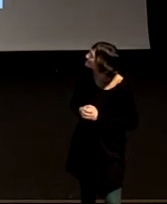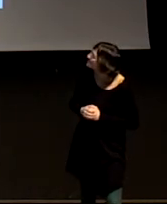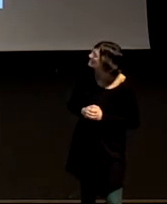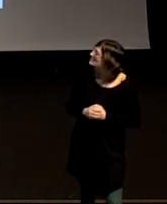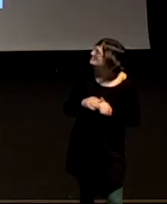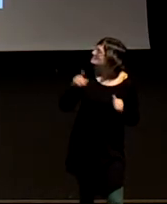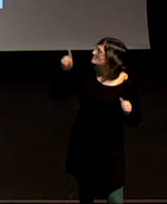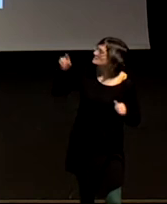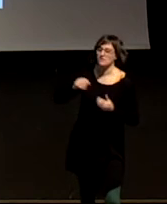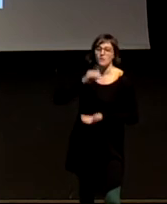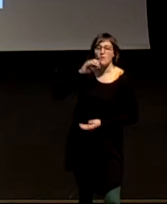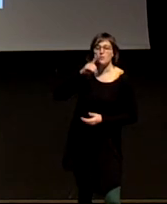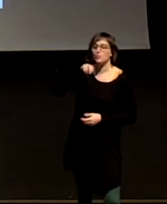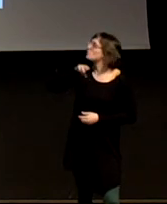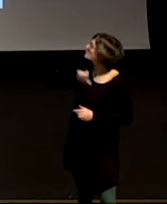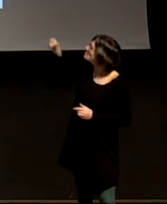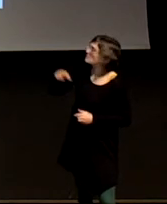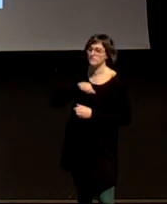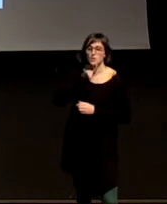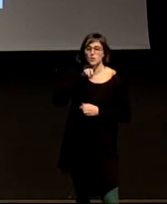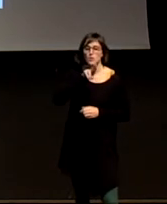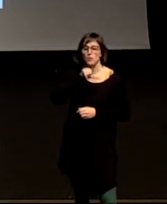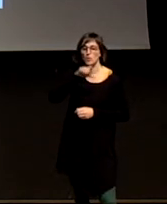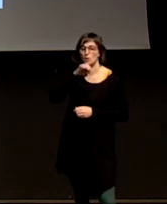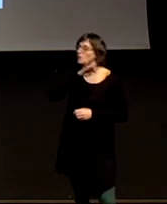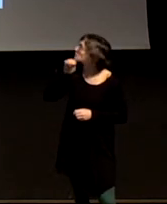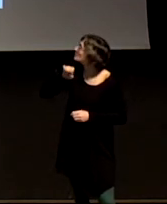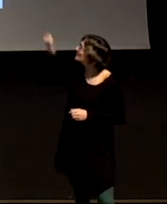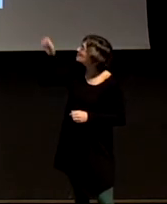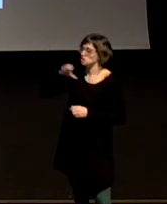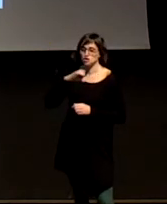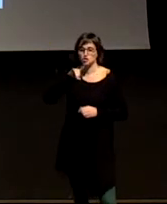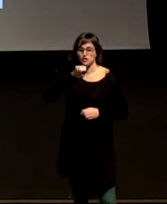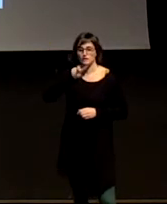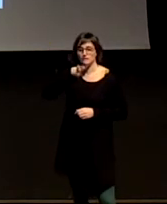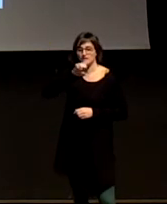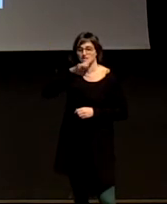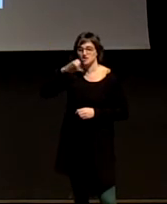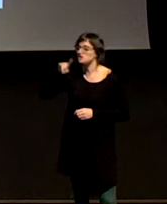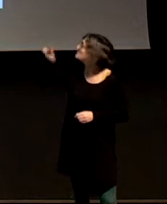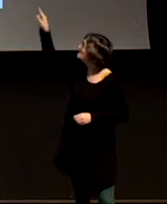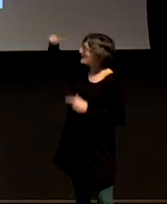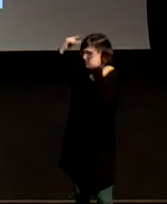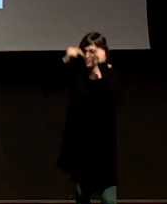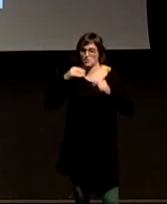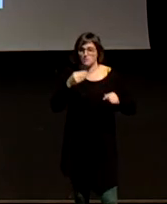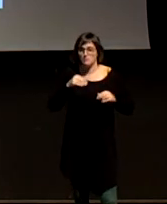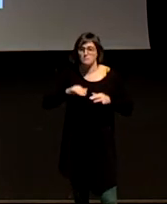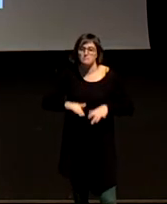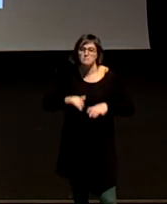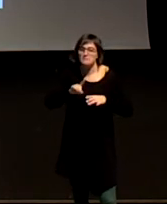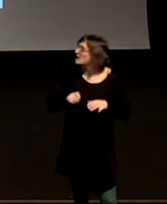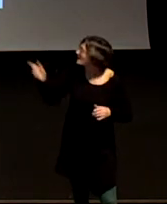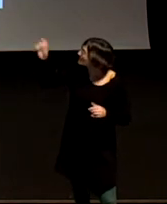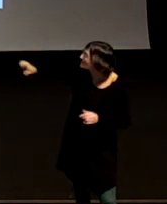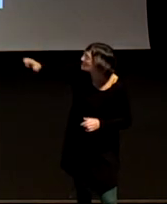en détail donc le grand duc la chouette hulotte la chouette chevêche le hibou des marais la chouette chevêche est